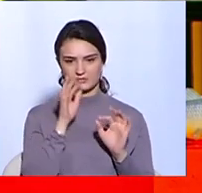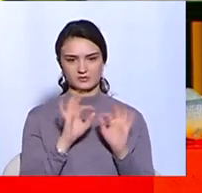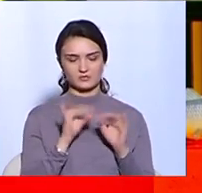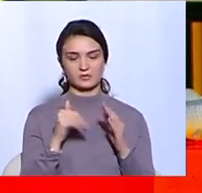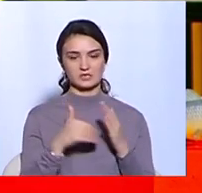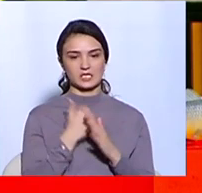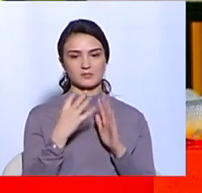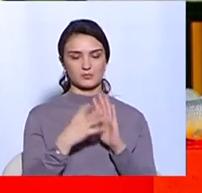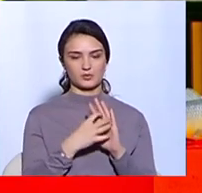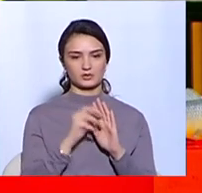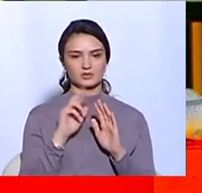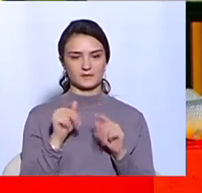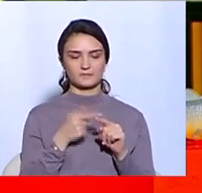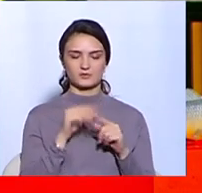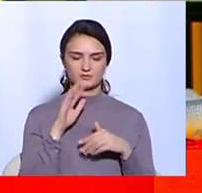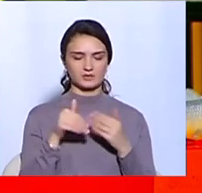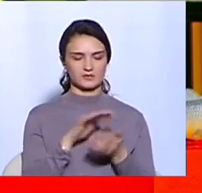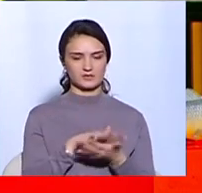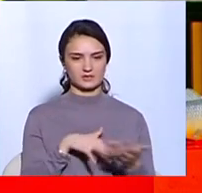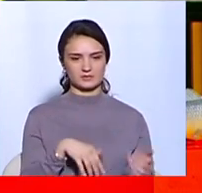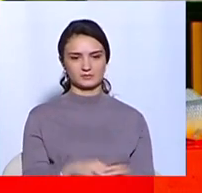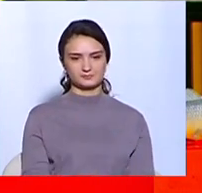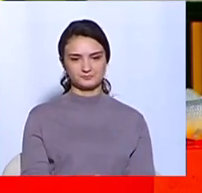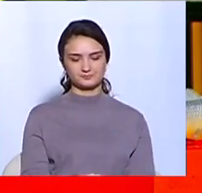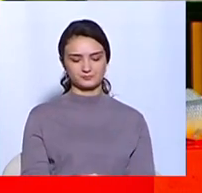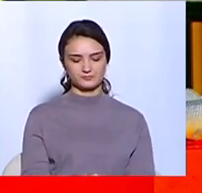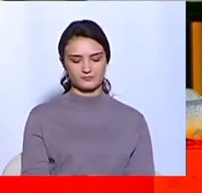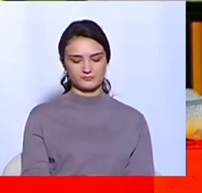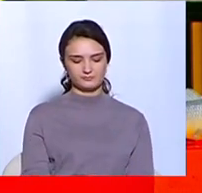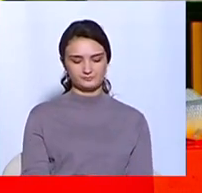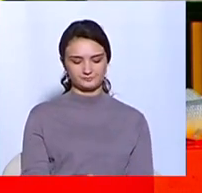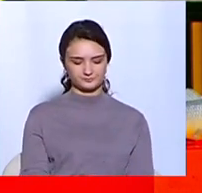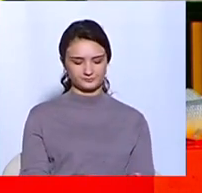ახლა სიახლის ბლოკი გვაქვს და შემდეგ გავაგრძელებთ უკვე ფიზიკური აქტივობის ბლოკით.